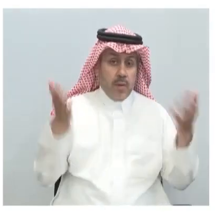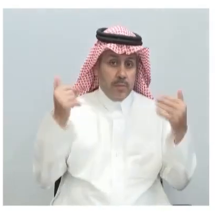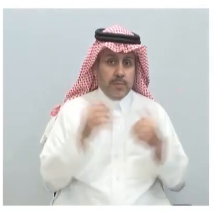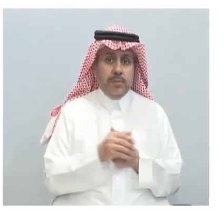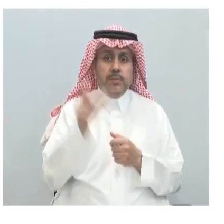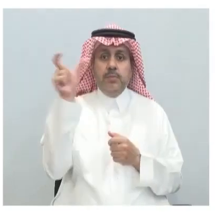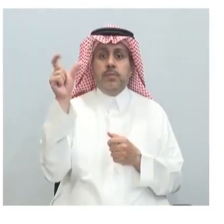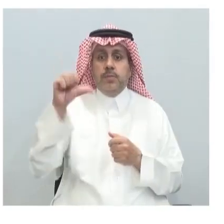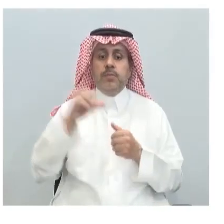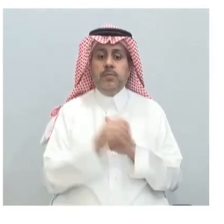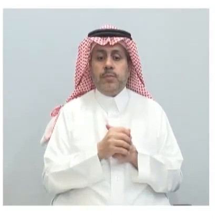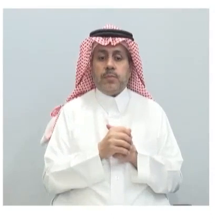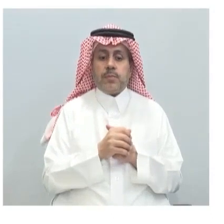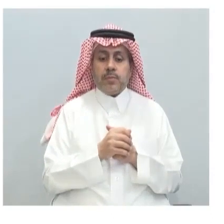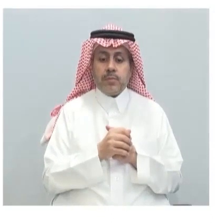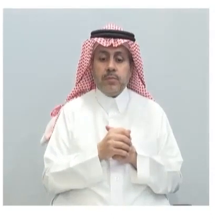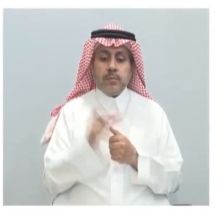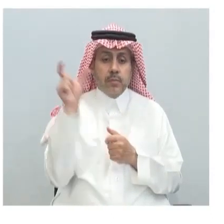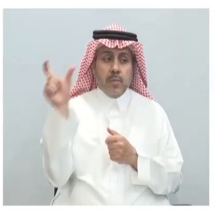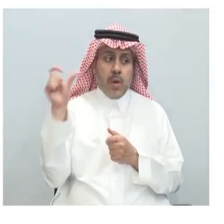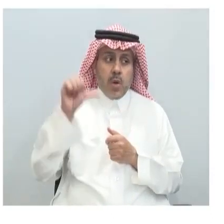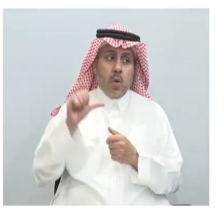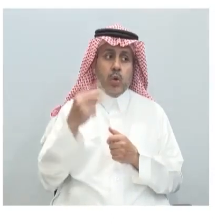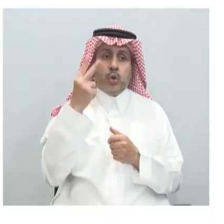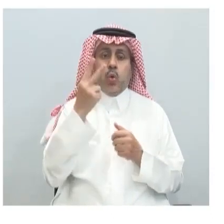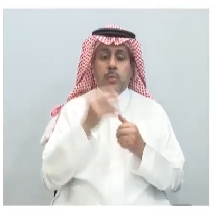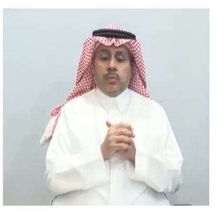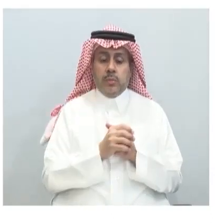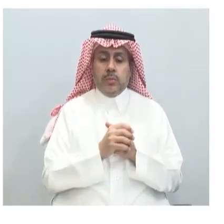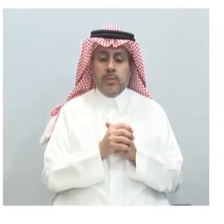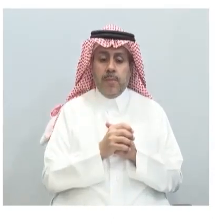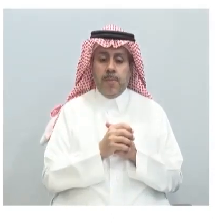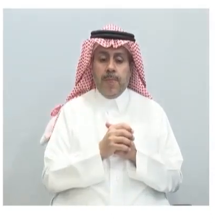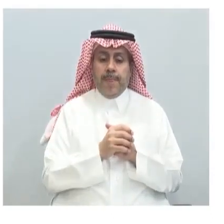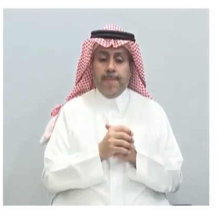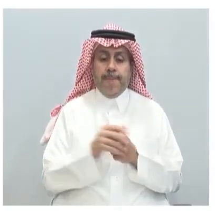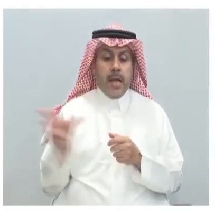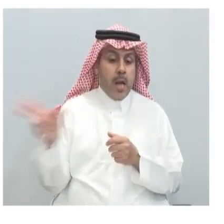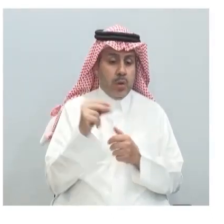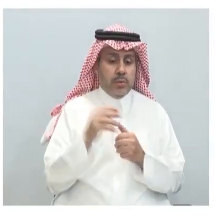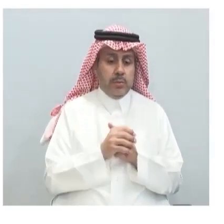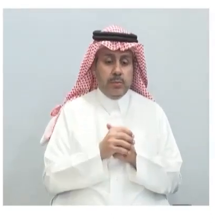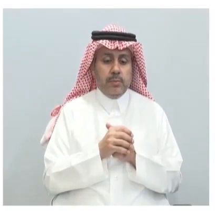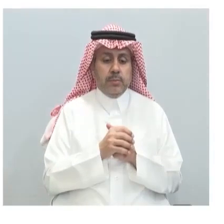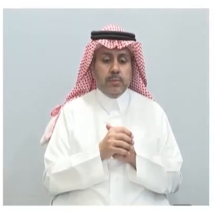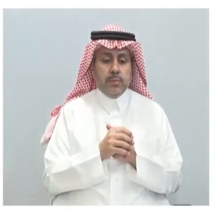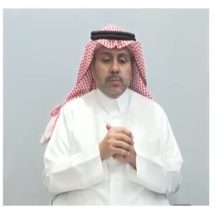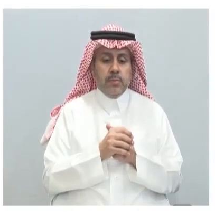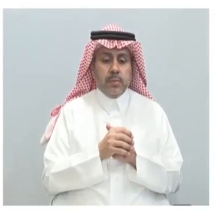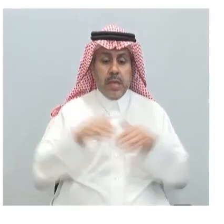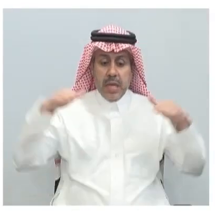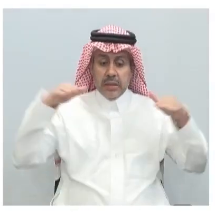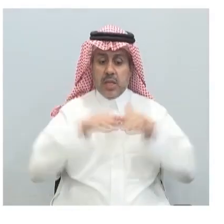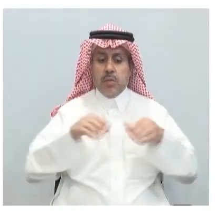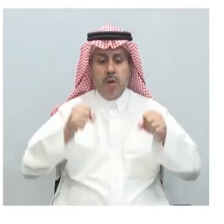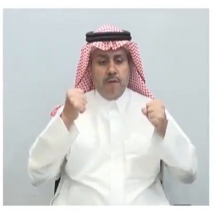no فاعطتني ال no2 وهي الناتج الثاني من ضمن النواتج اذا سنقول ان التصادم